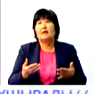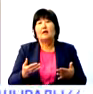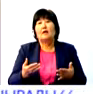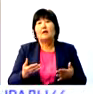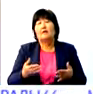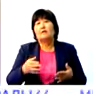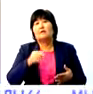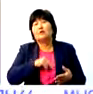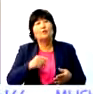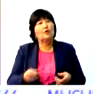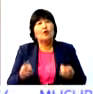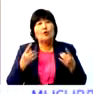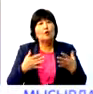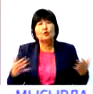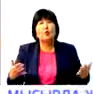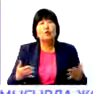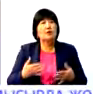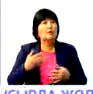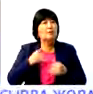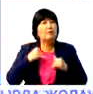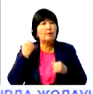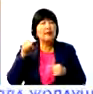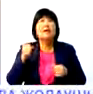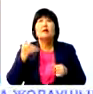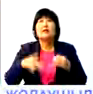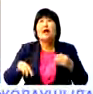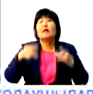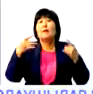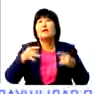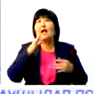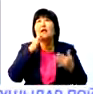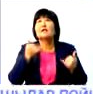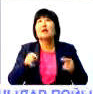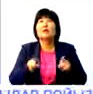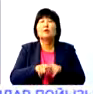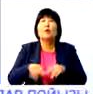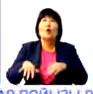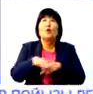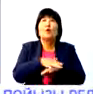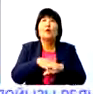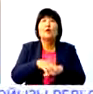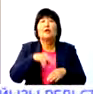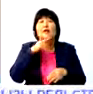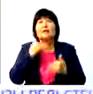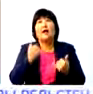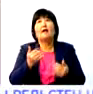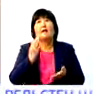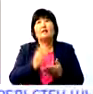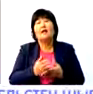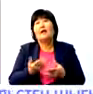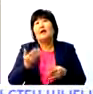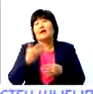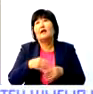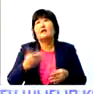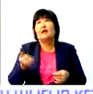салмағы, еңбегі зор, басым. Расында қазір аймақтық арналарда заман үдерісіне ілесіп көрерменнің көзайымына айналып үлгерді. Филиалдар